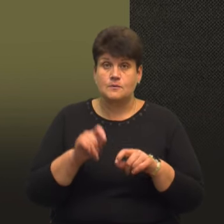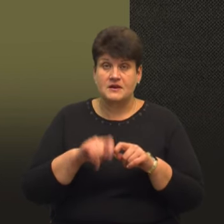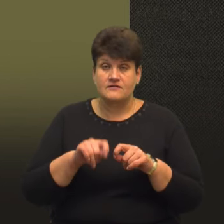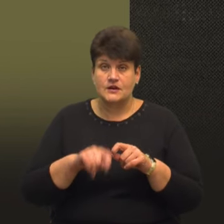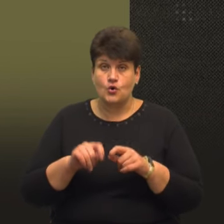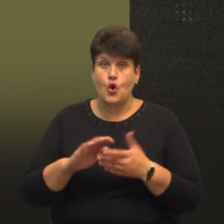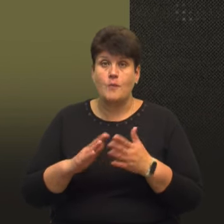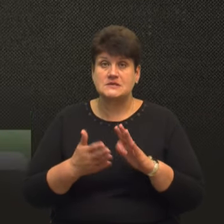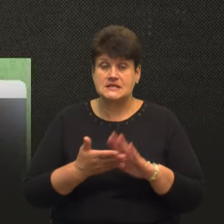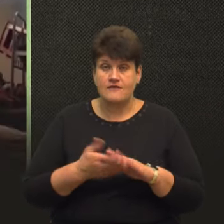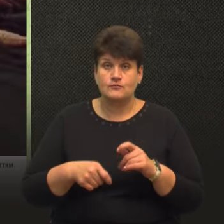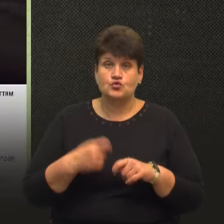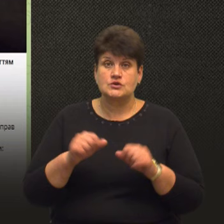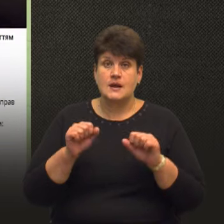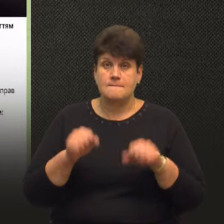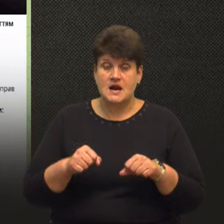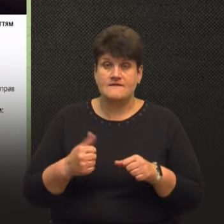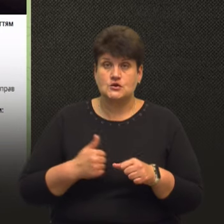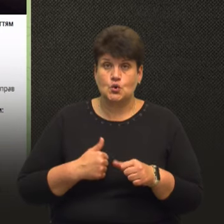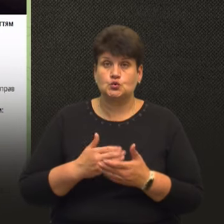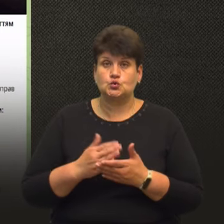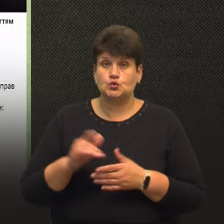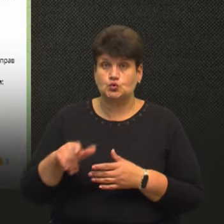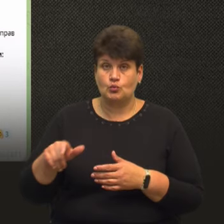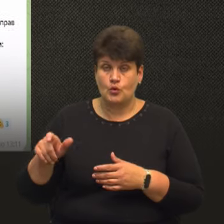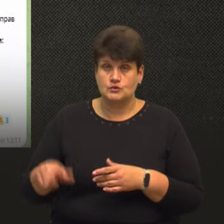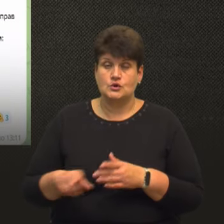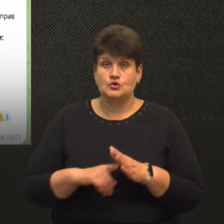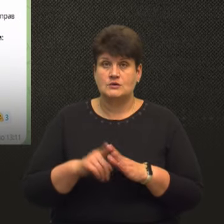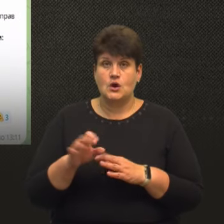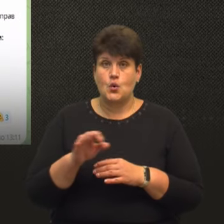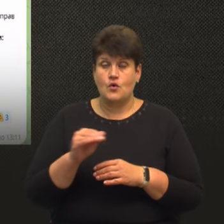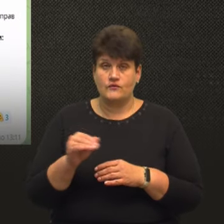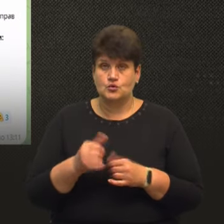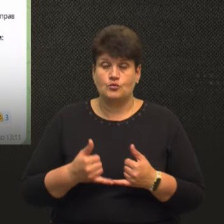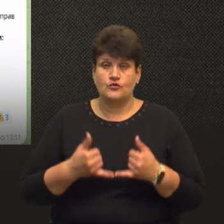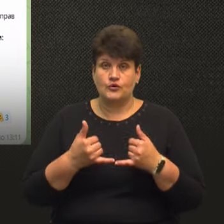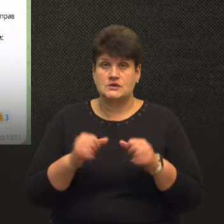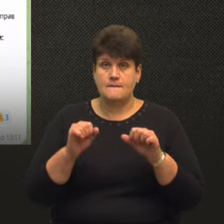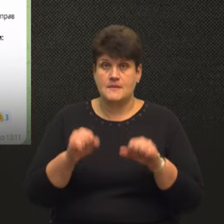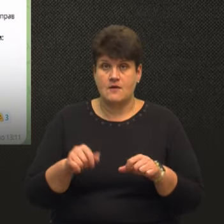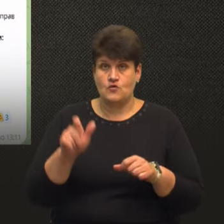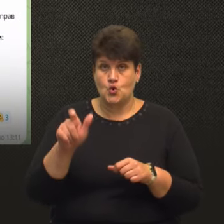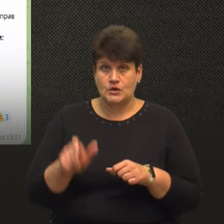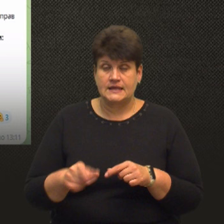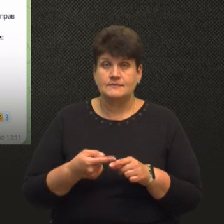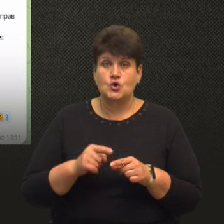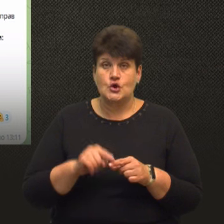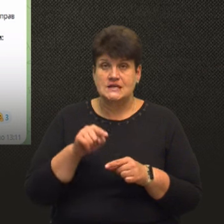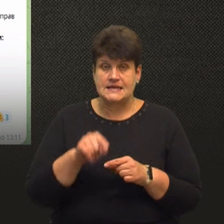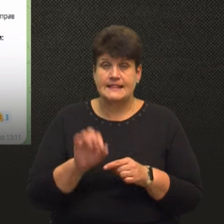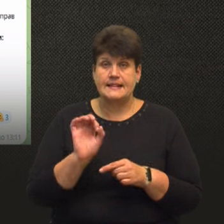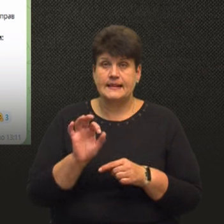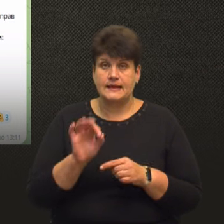порушення прав військовослужбовців розпочали працівники офісу уповноваженого Верховної Ради з прав людини про це на своїй Telegram сторінці